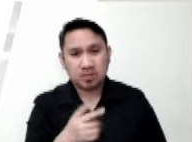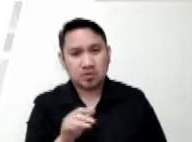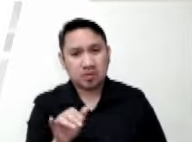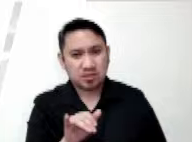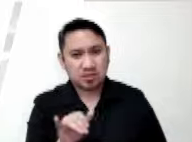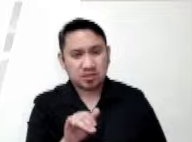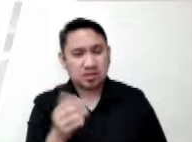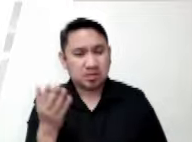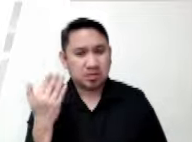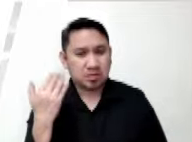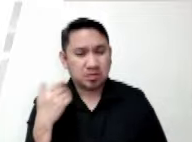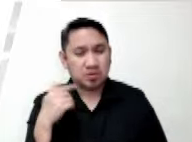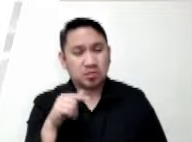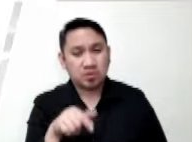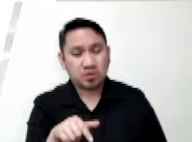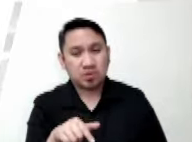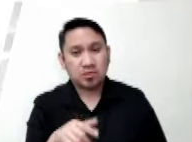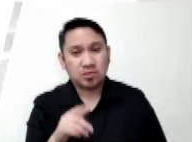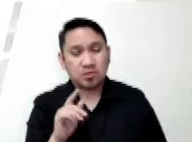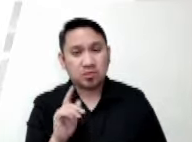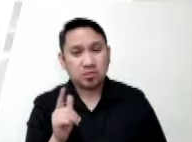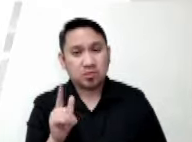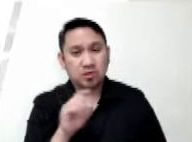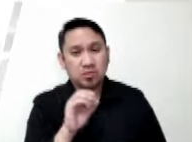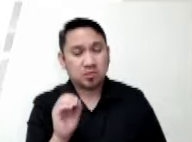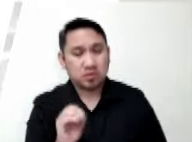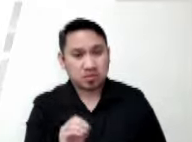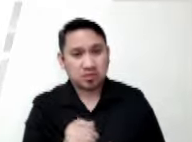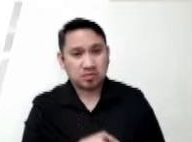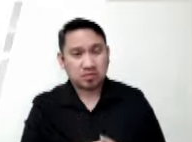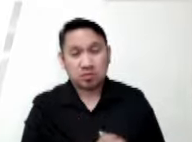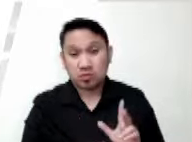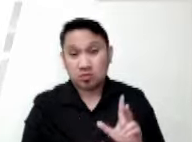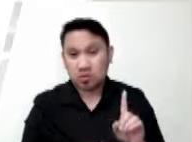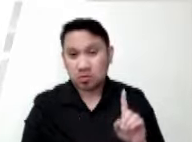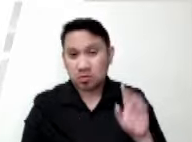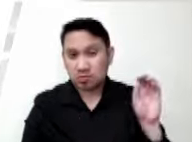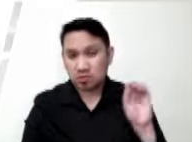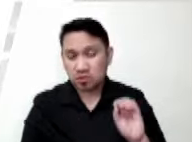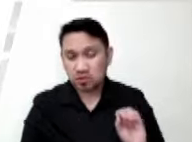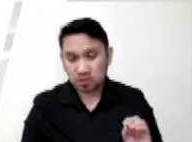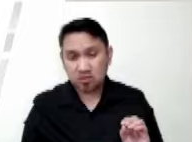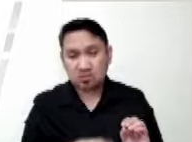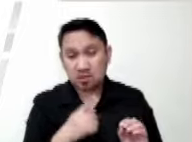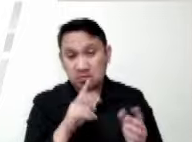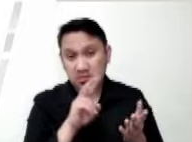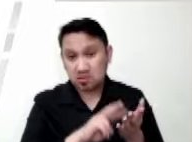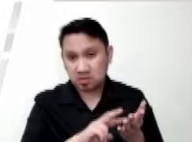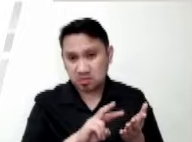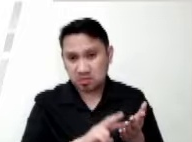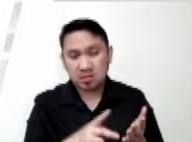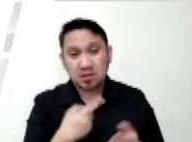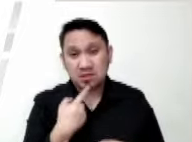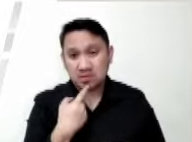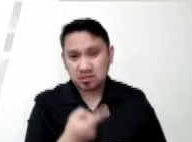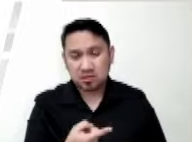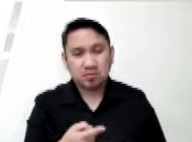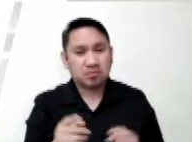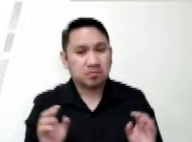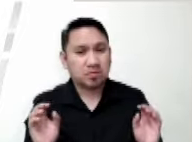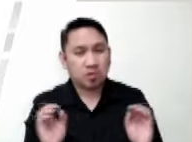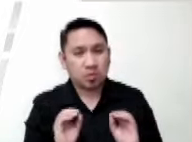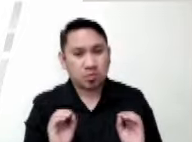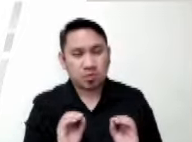Marso na nasa 20% 31% naman ng mga sinurvey ang nagsabing wala silang